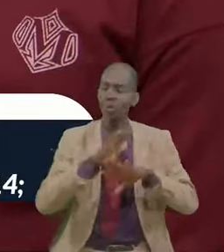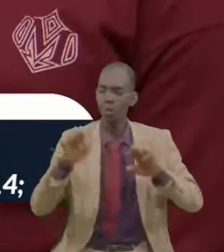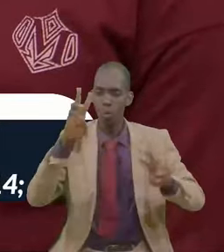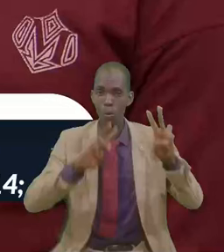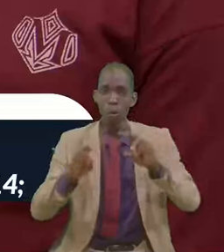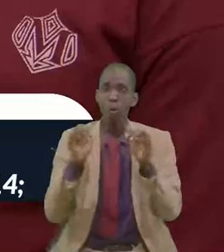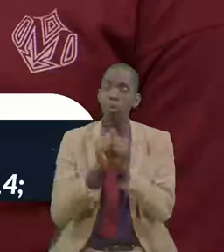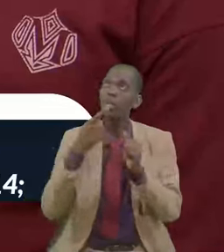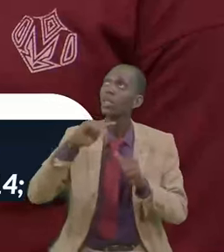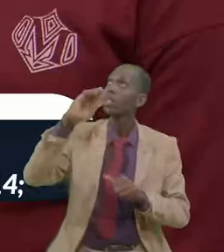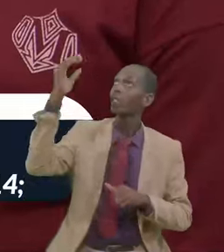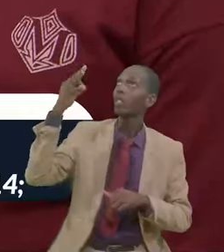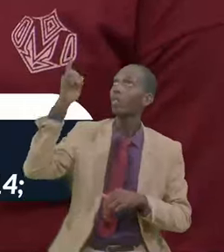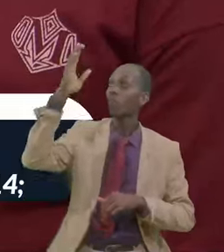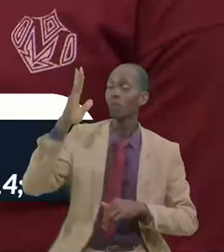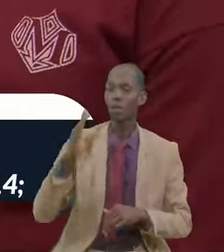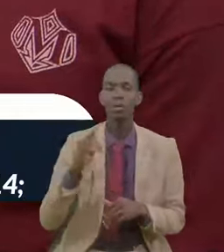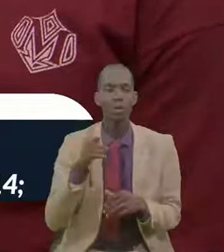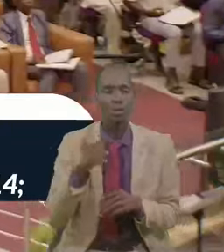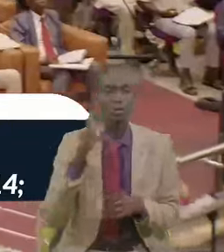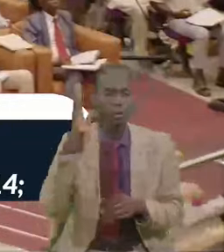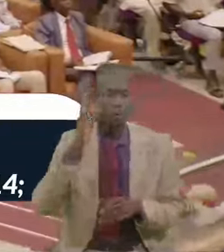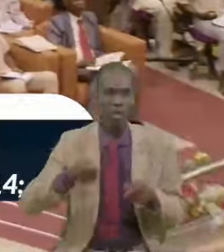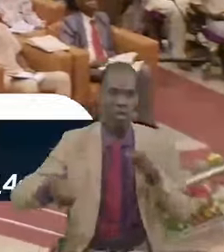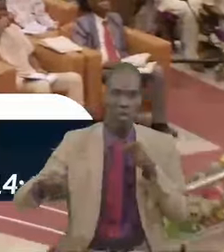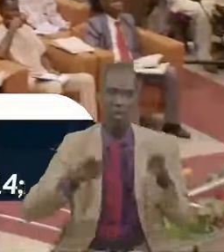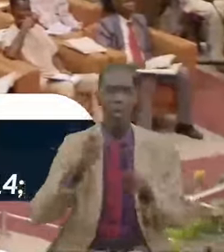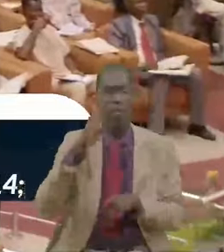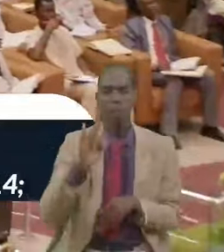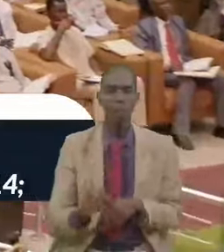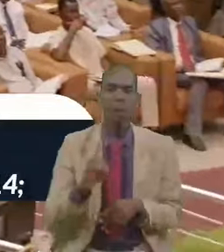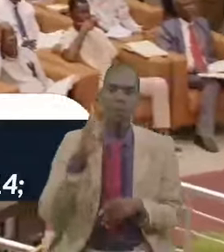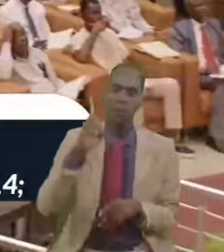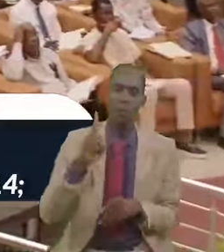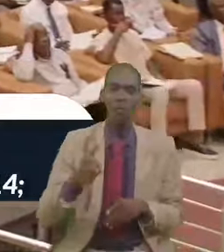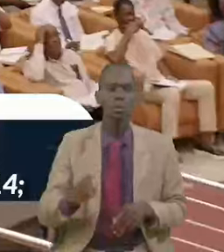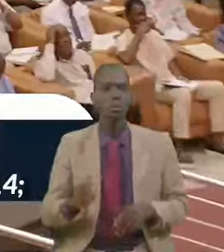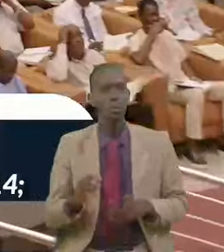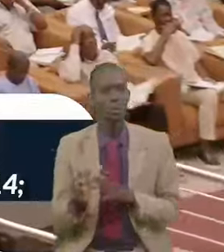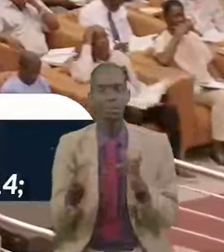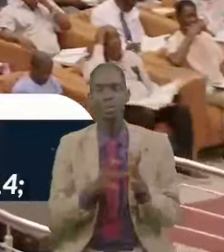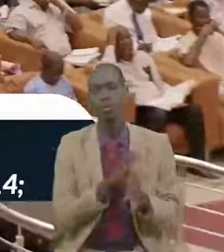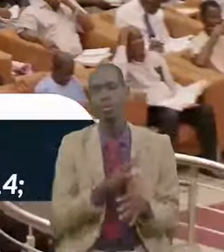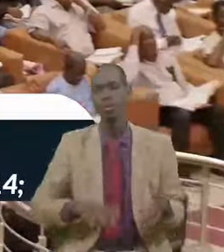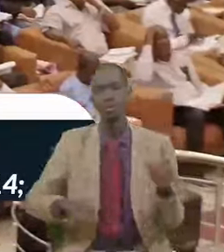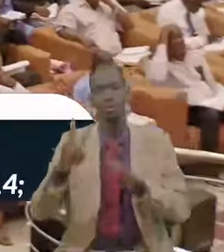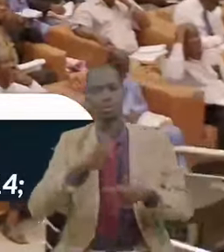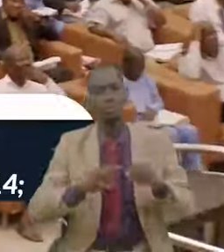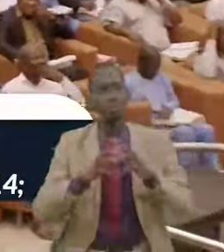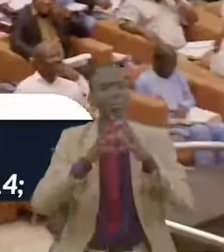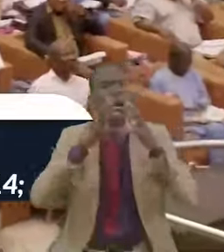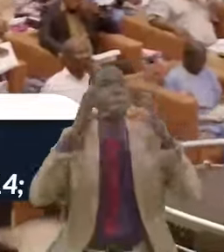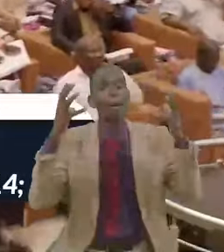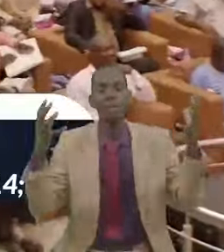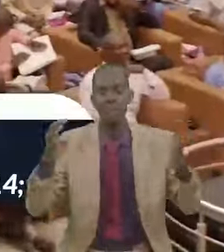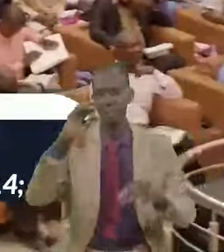vous parviendra ce soir et vous allez régner par Jésus-Christ. la grâce abondante. Aidez-moi à crier la